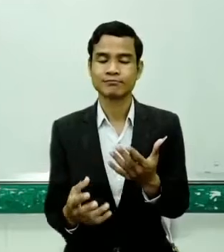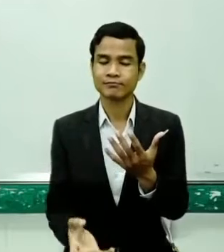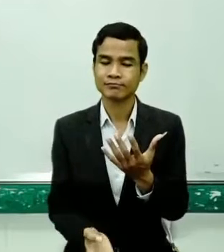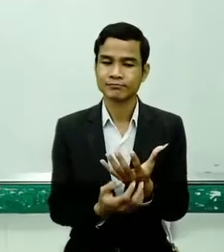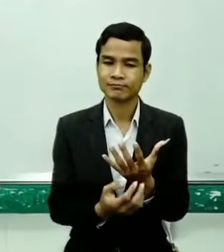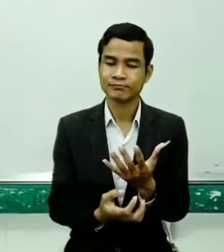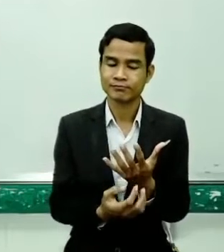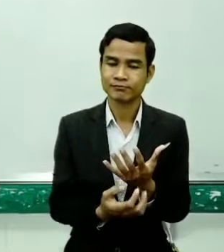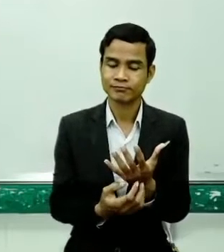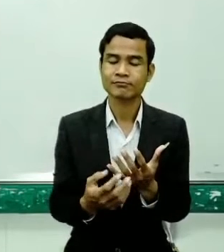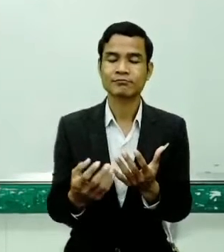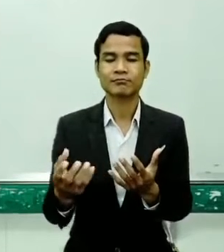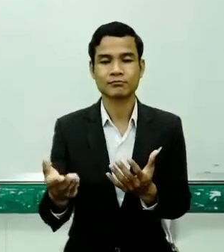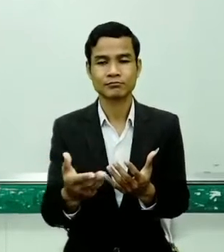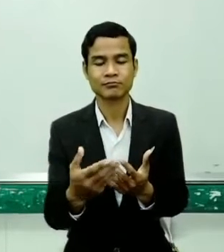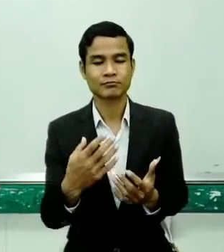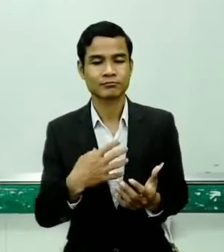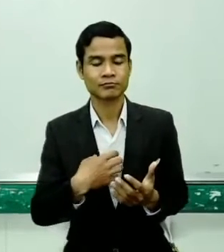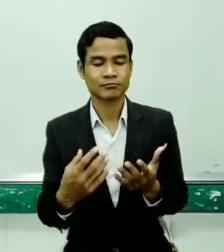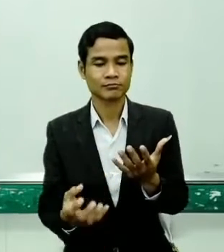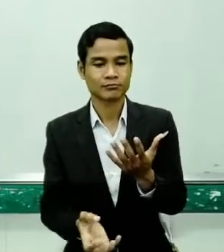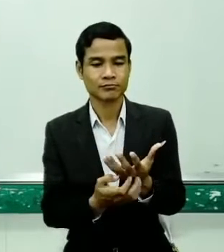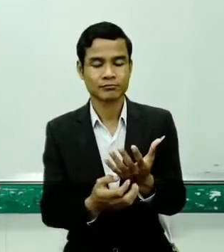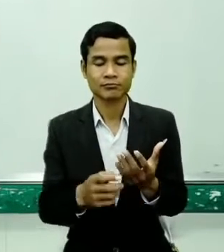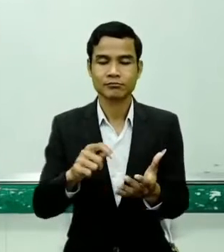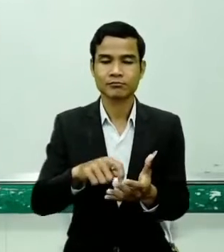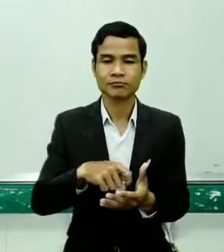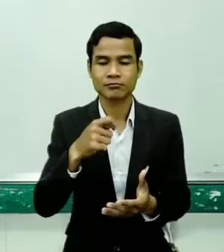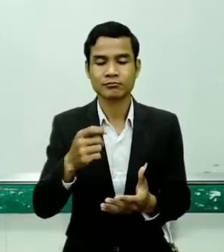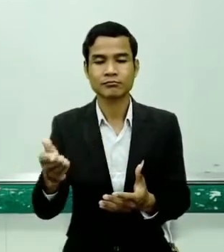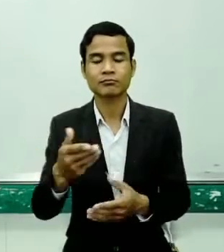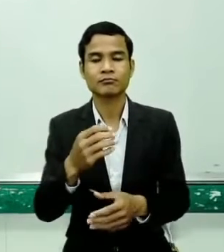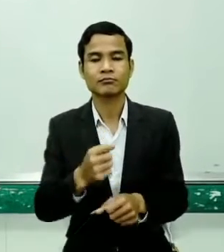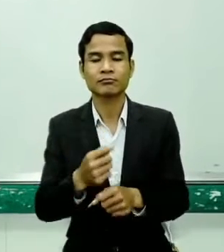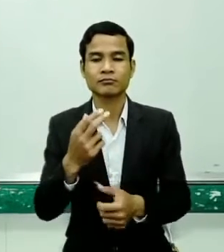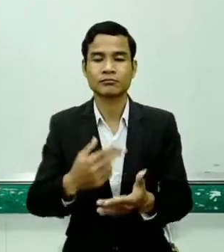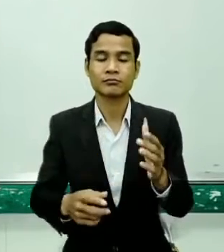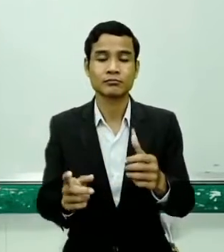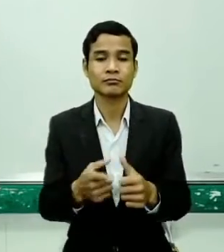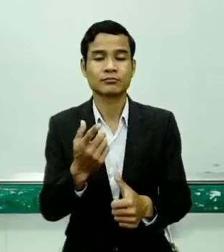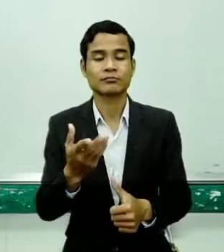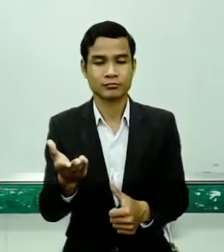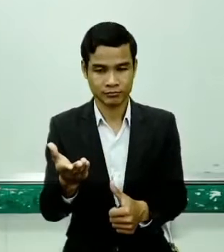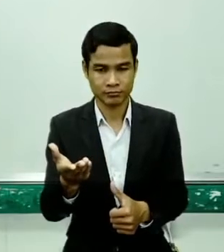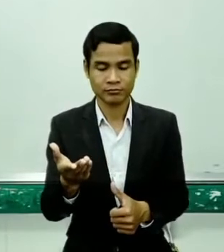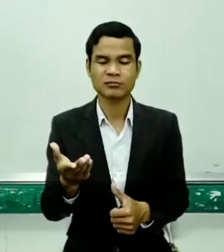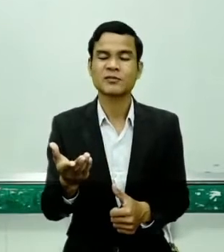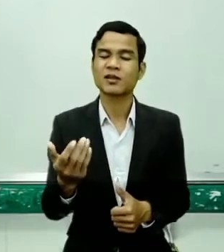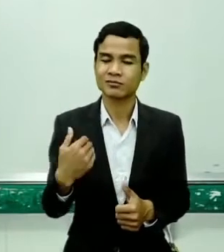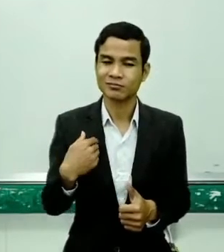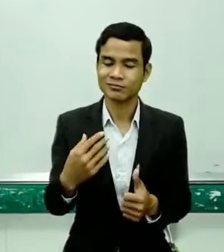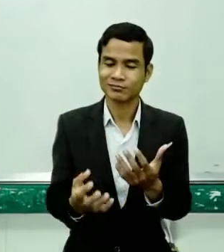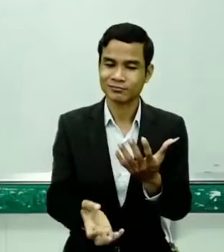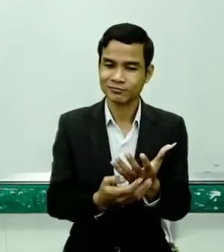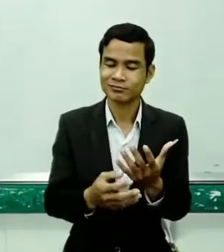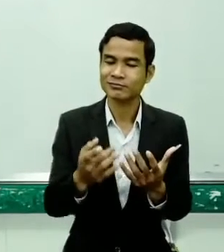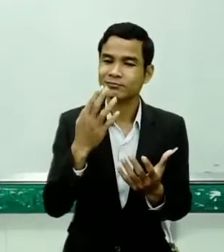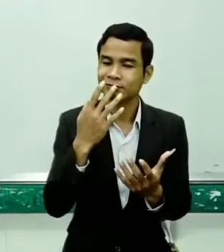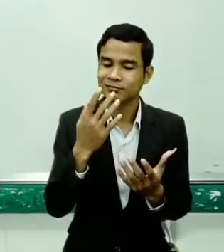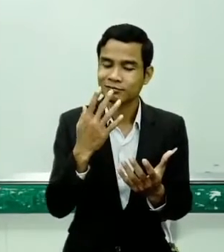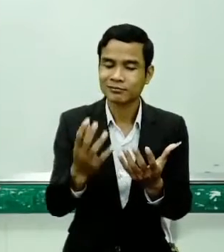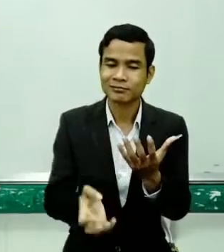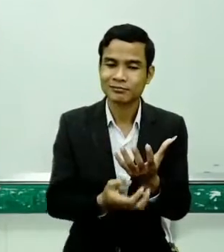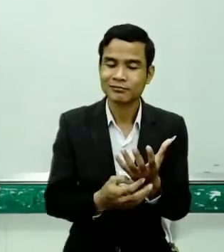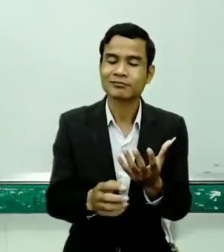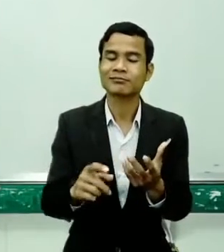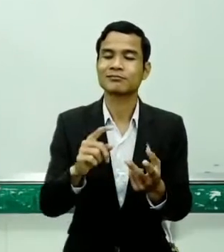chẳng, bà con chọn thư mà hộp nhằm ta con thở thư ấy môn kỳ. Mình ấy khá hay thở đám tật môn kỳ, hát đám tật